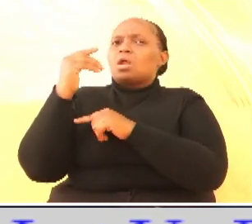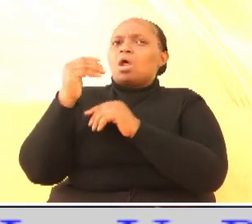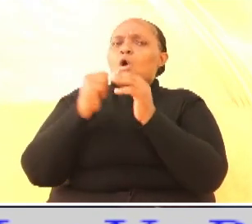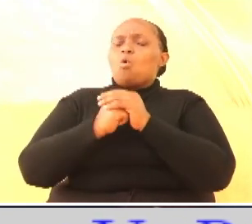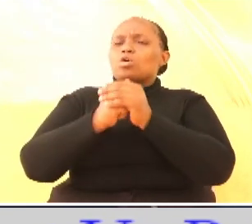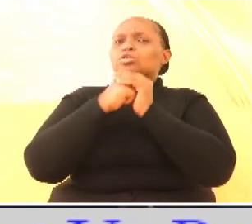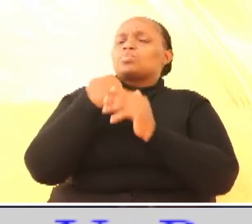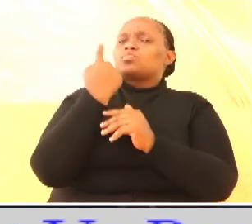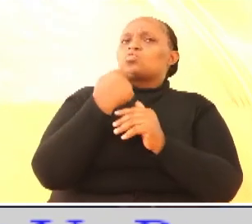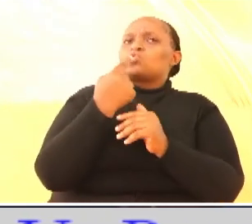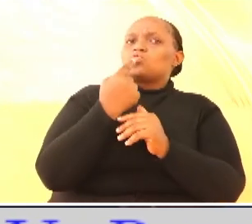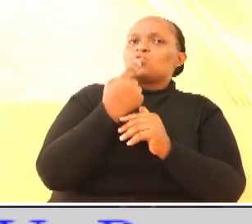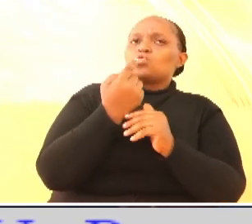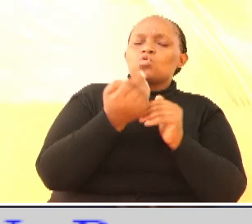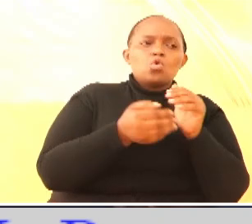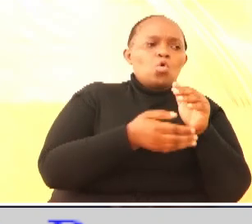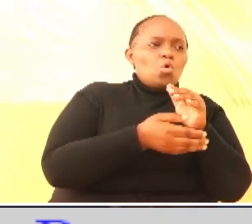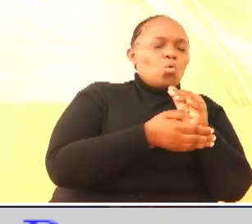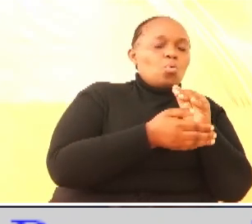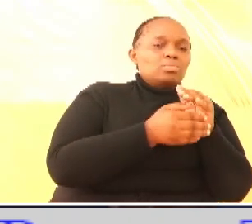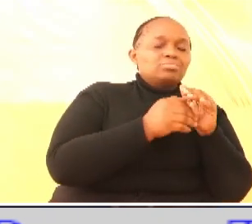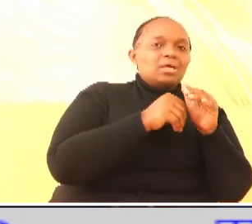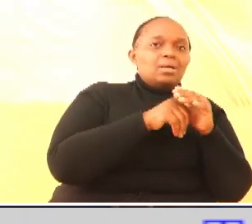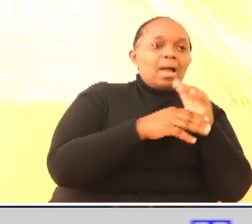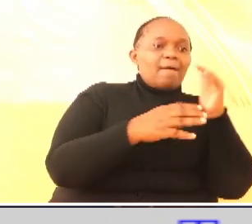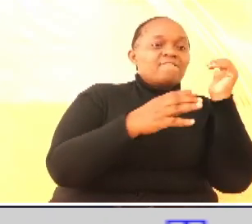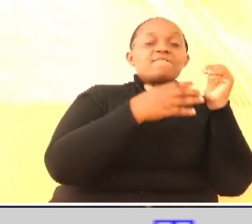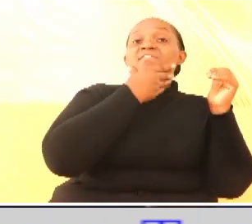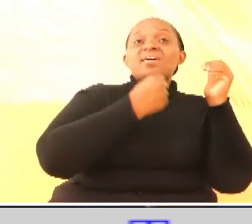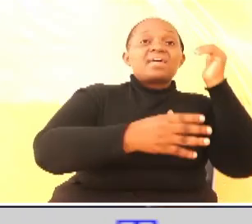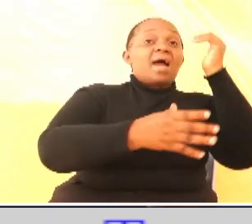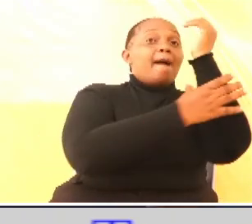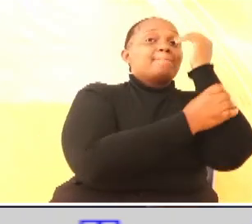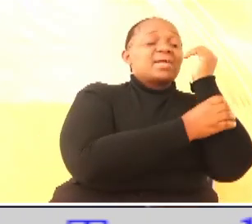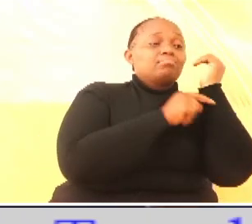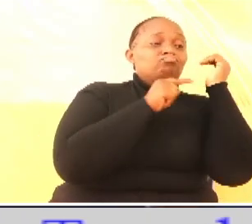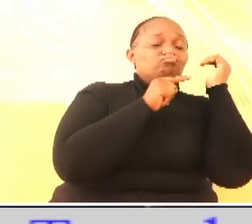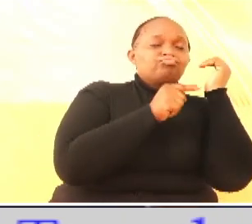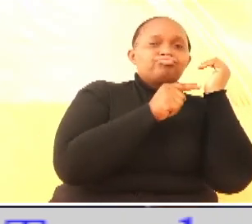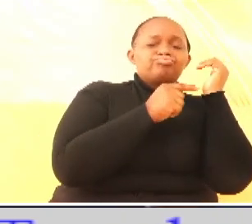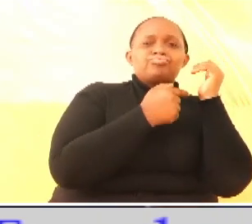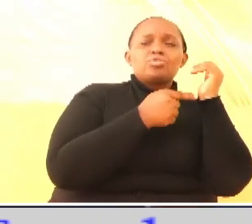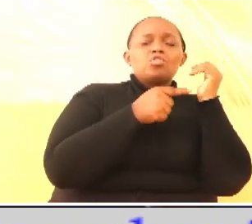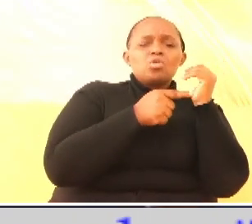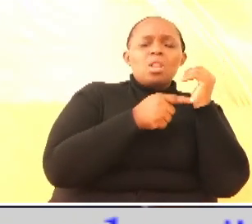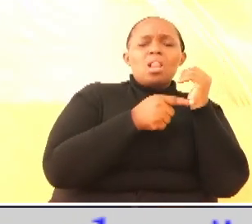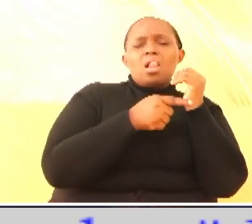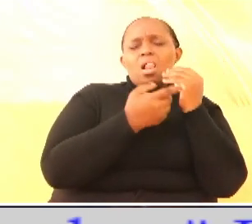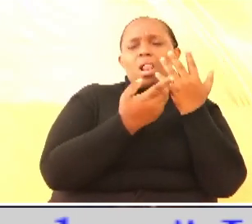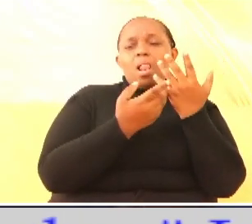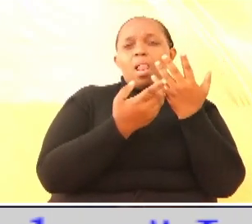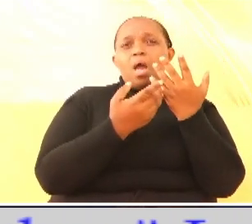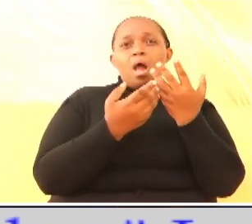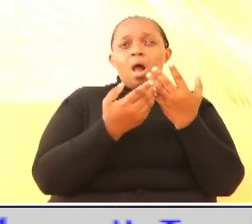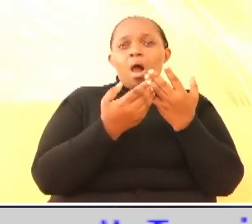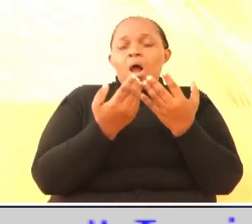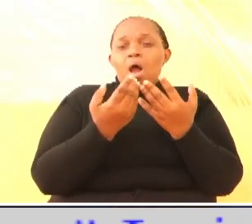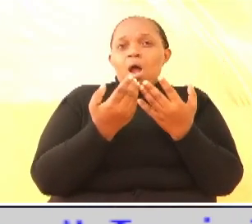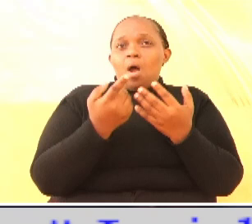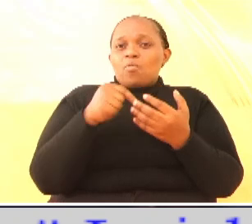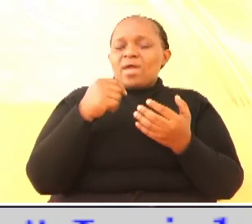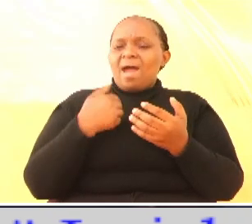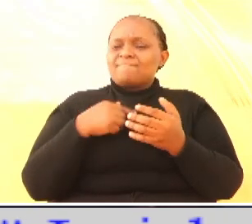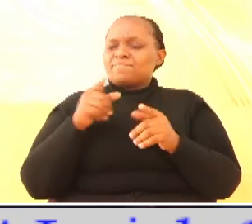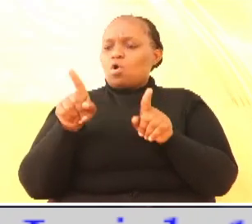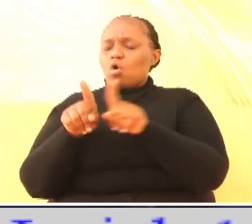yake Ibrahimu huko zamani, huko katika nchi ya Wakaridei, au Mungu wa Ibrahimu, Isaka na Yakobo